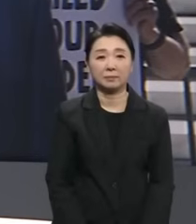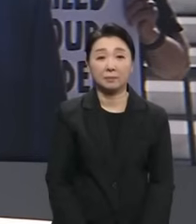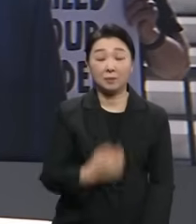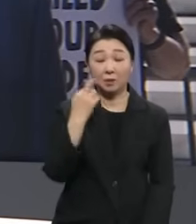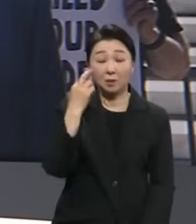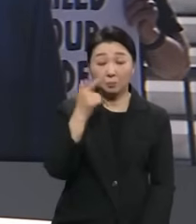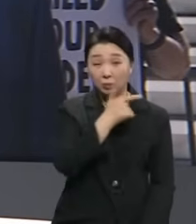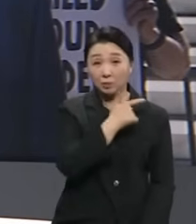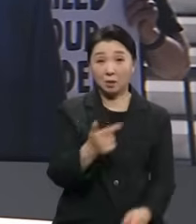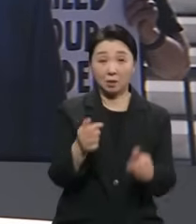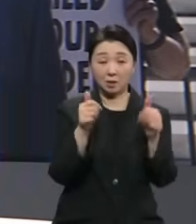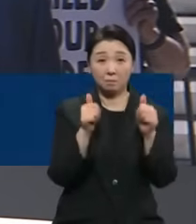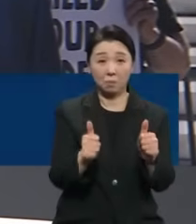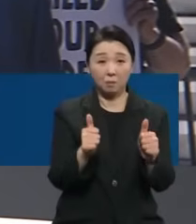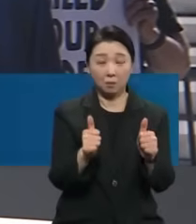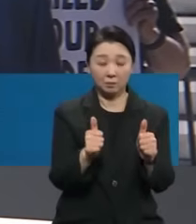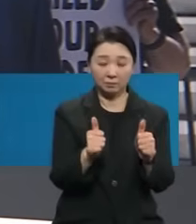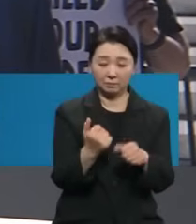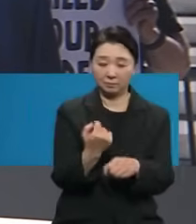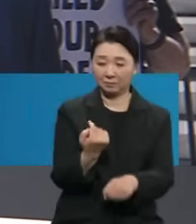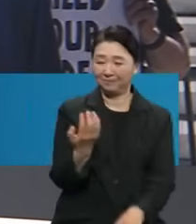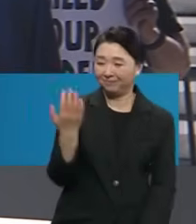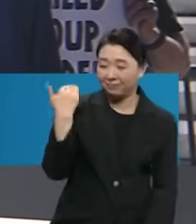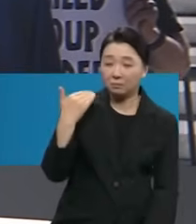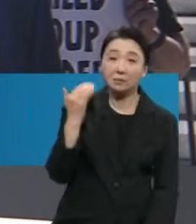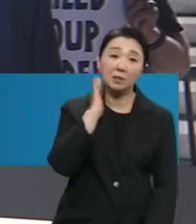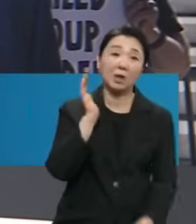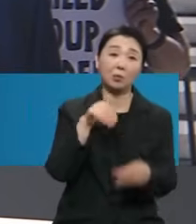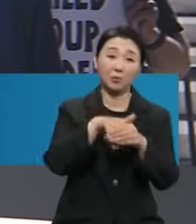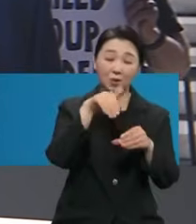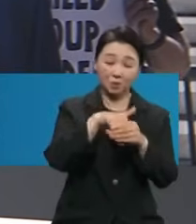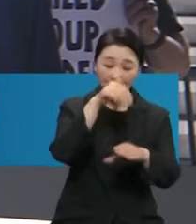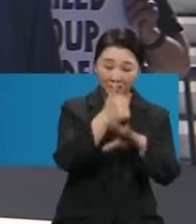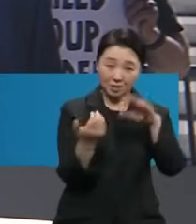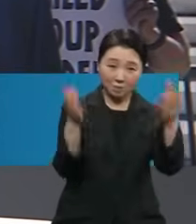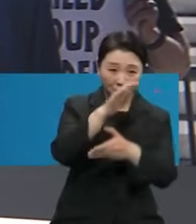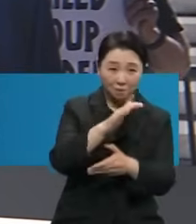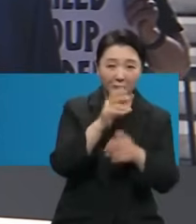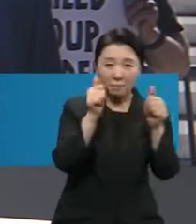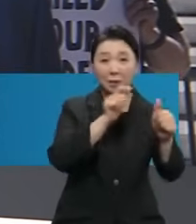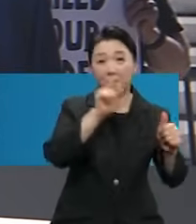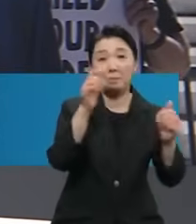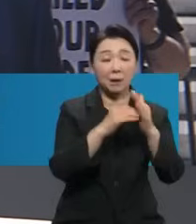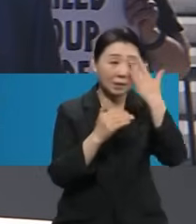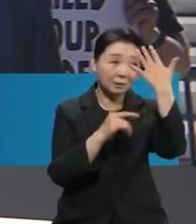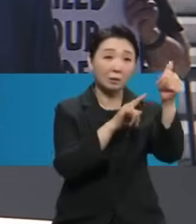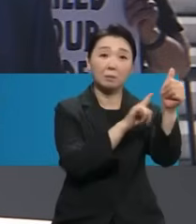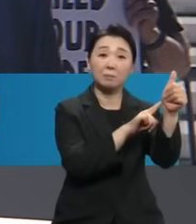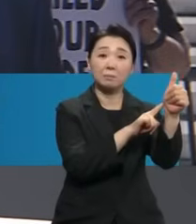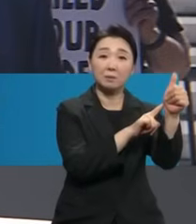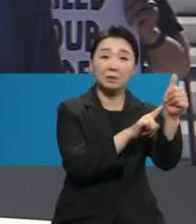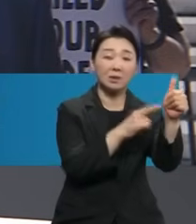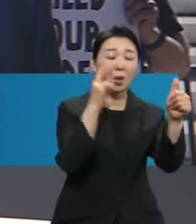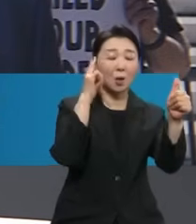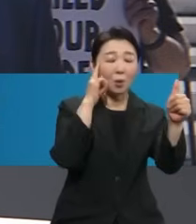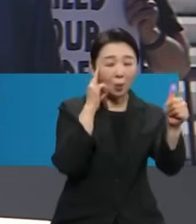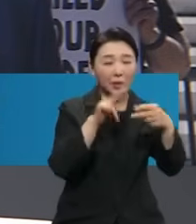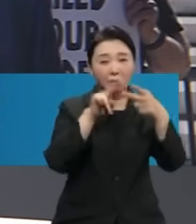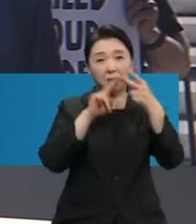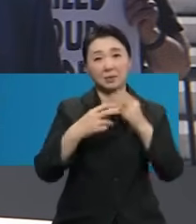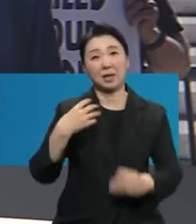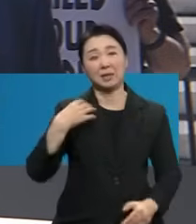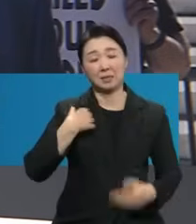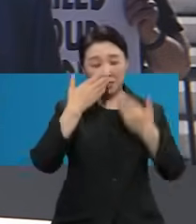미국 연방대법원이 지난 대선 결과를 뒤집으려 한 혐의로 기소된 트럼프 전 대통령에게 부분적으로 형사